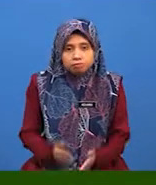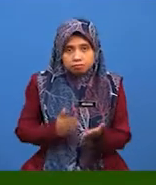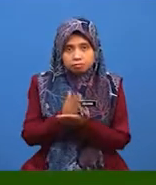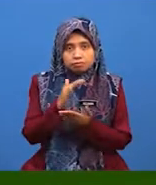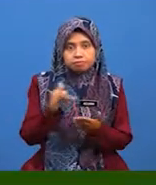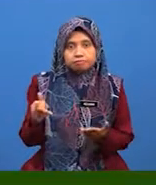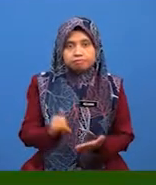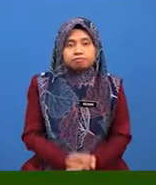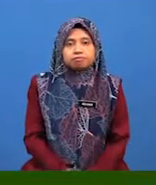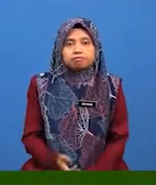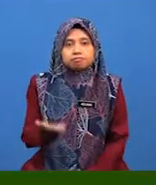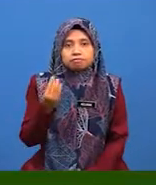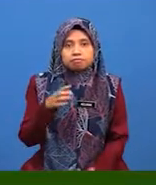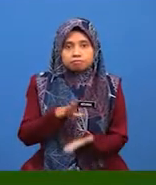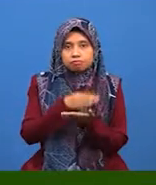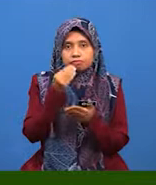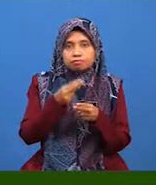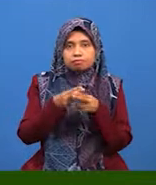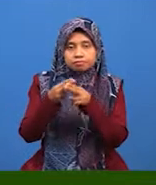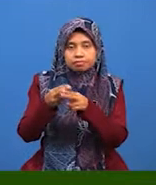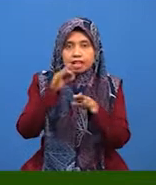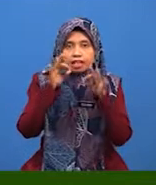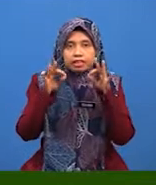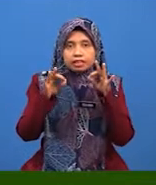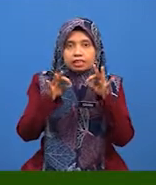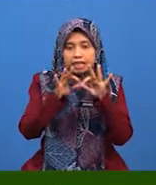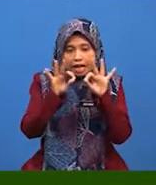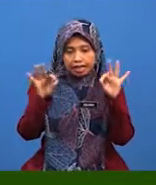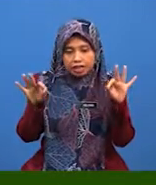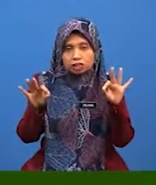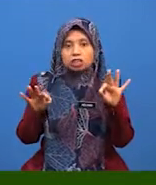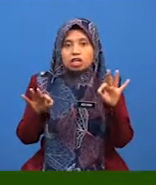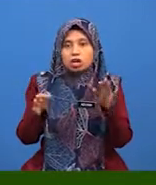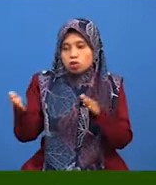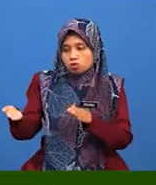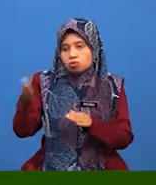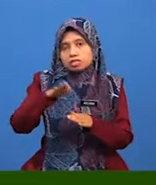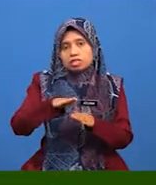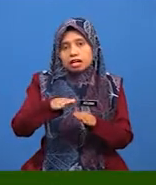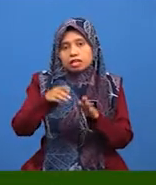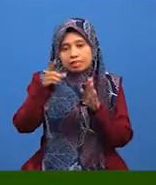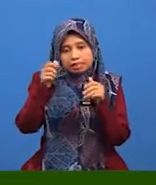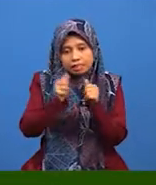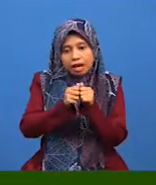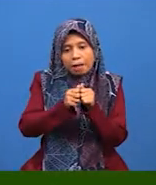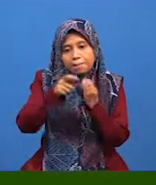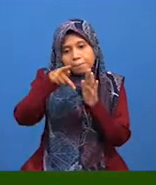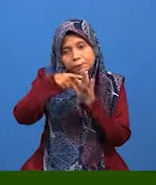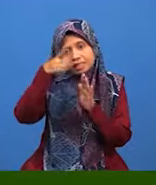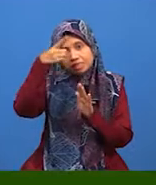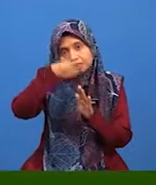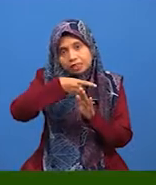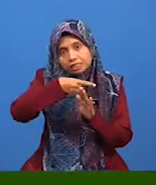Seterusnya, mari belajar pula ayat songsang dengan perdepanan sebahagian